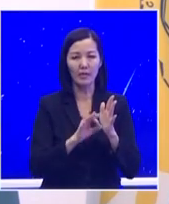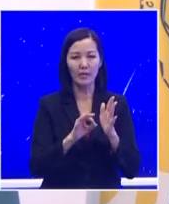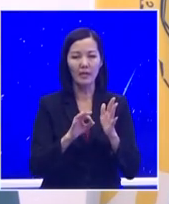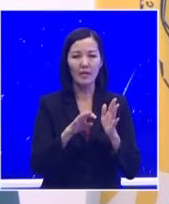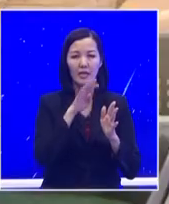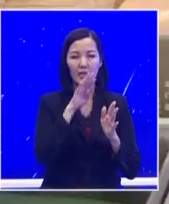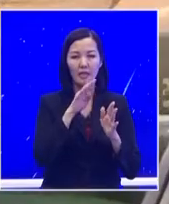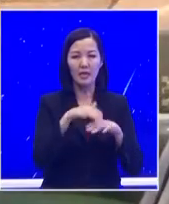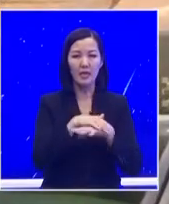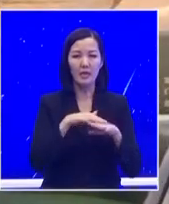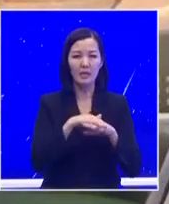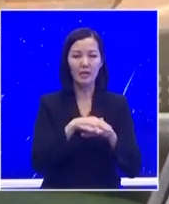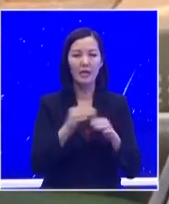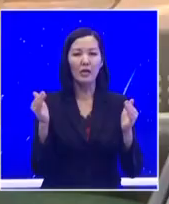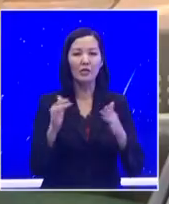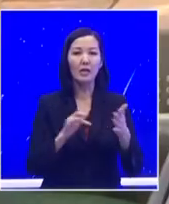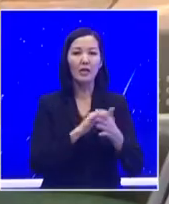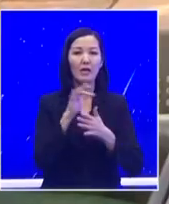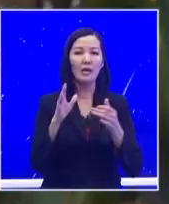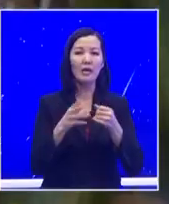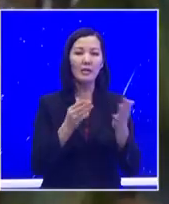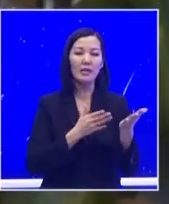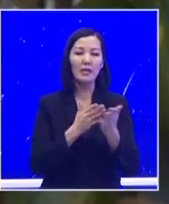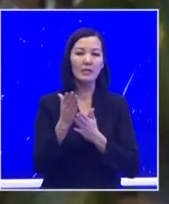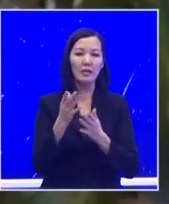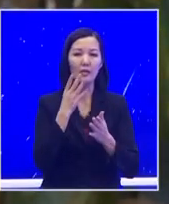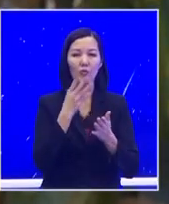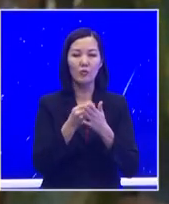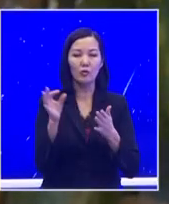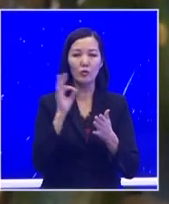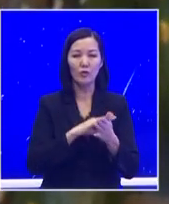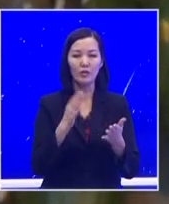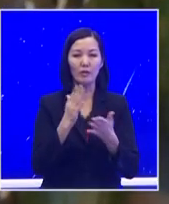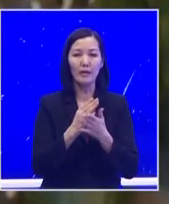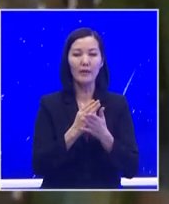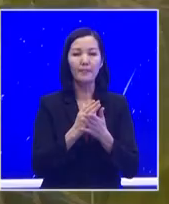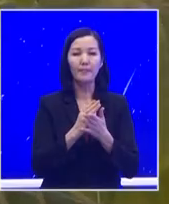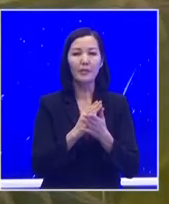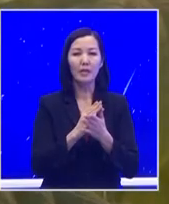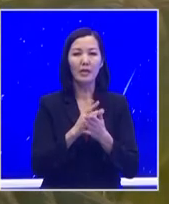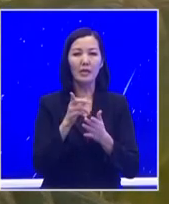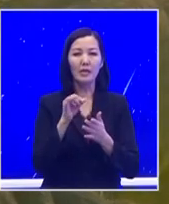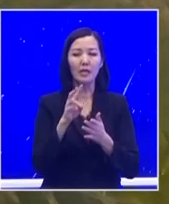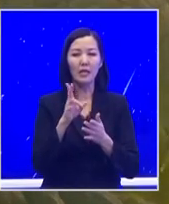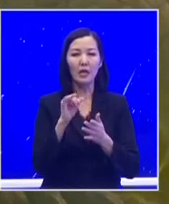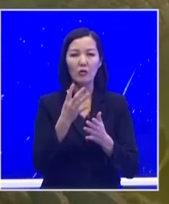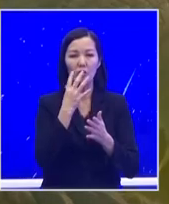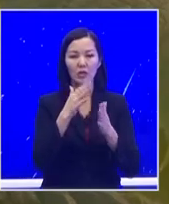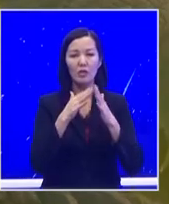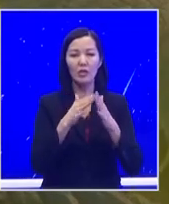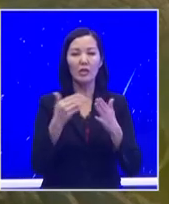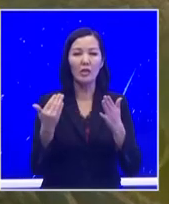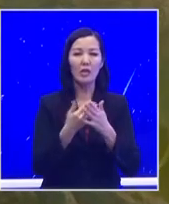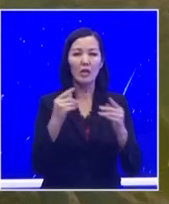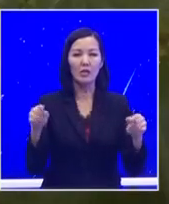жергілікті тұрғындары. Шағын қала аграрлық салаға да өзінді гүлес қосып отыр. Бетке ұстары, гринхаус жылы жайы бейіл